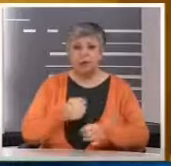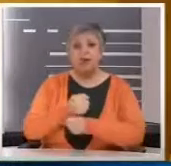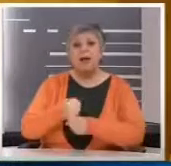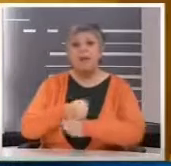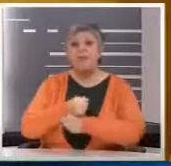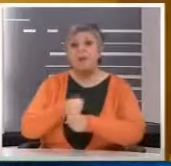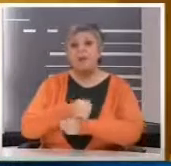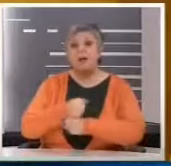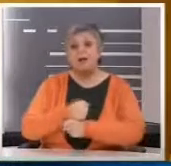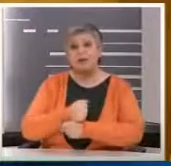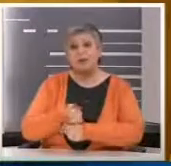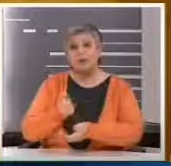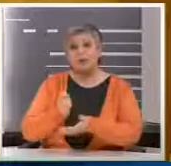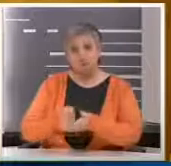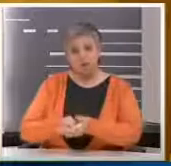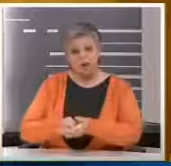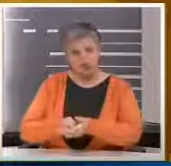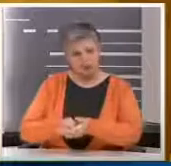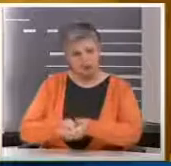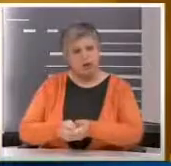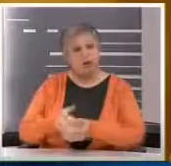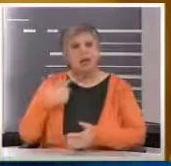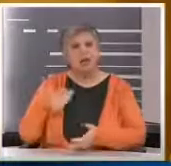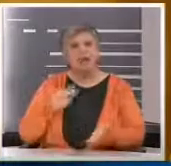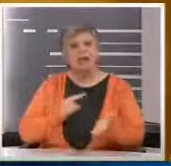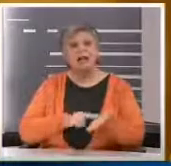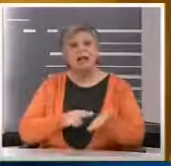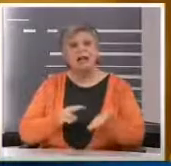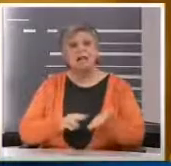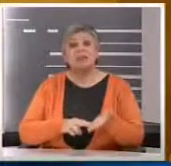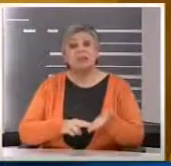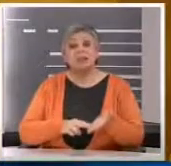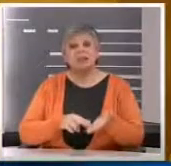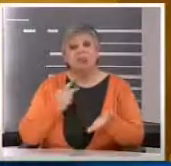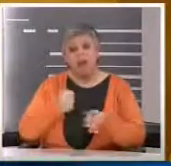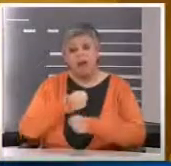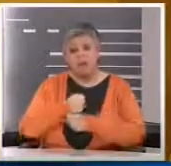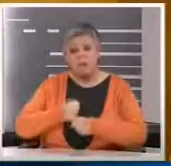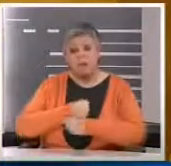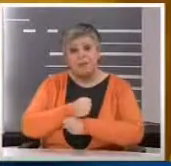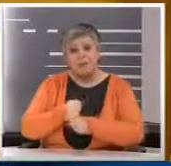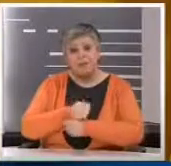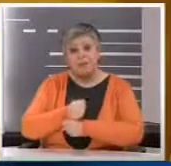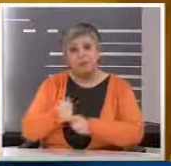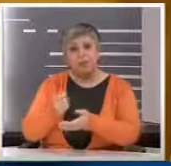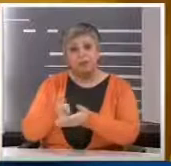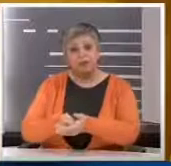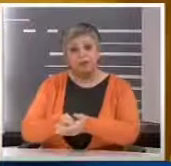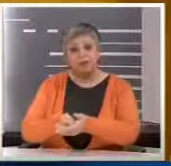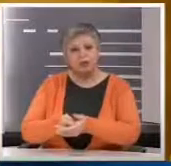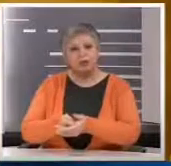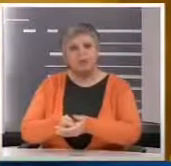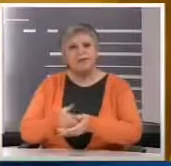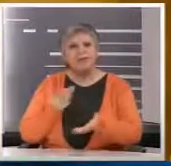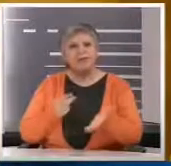ασφαλιστικού συστήματος, αυτό ακριβώς δεν το καταλαβαίνω, ξαναλέω, η φαρμακευτική δαπάνη του ασφαλιστικού συστήματος είναι ακατανόητο